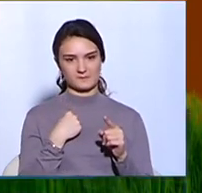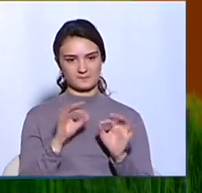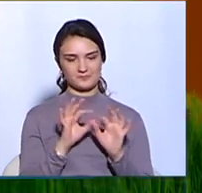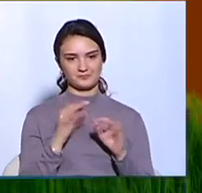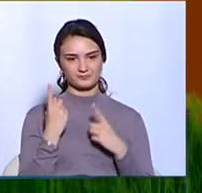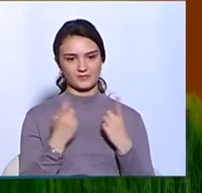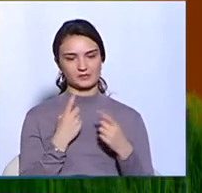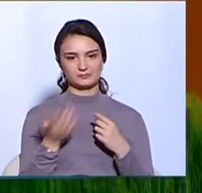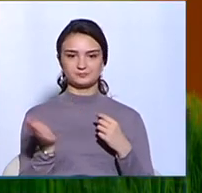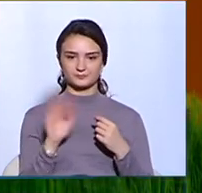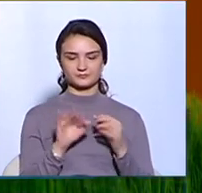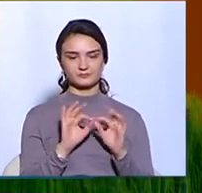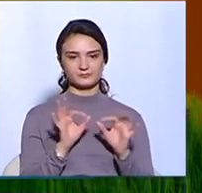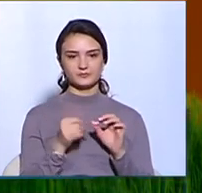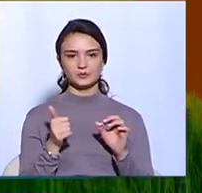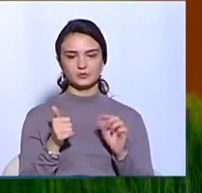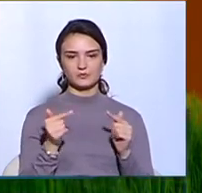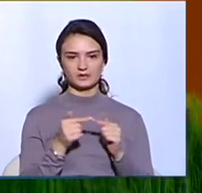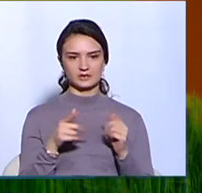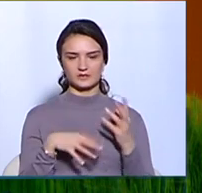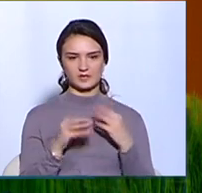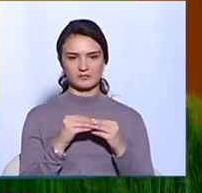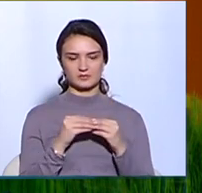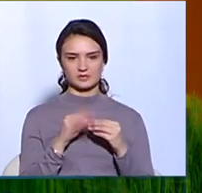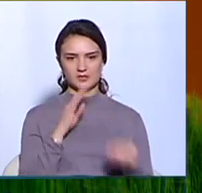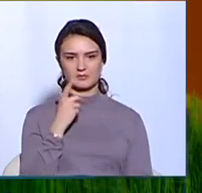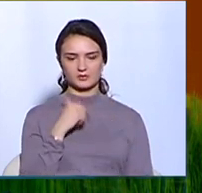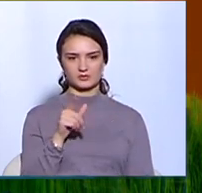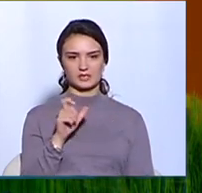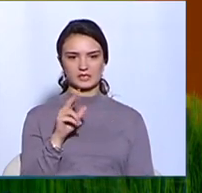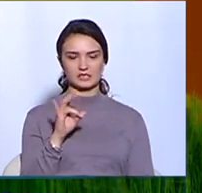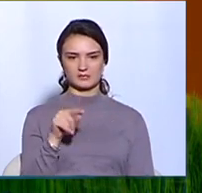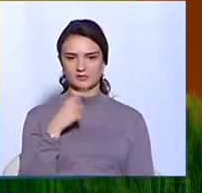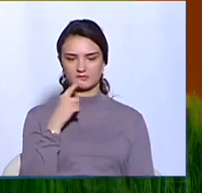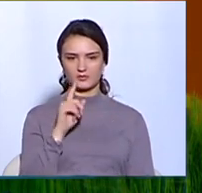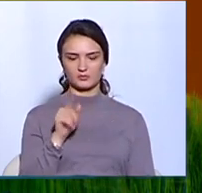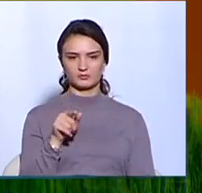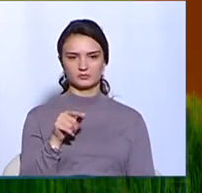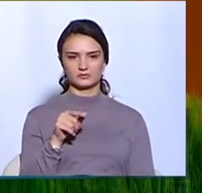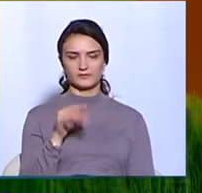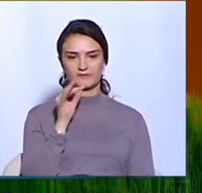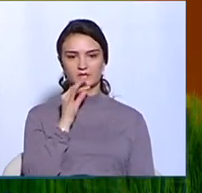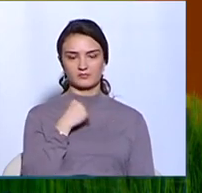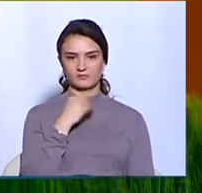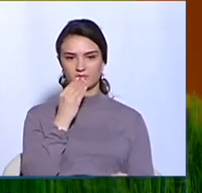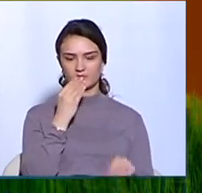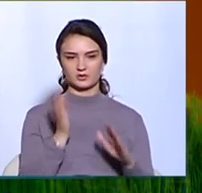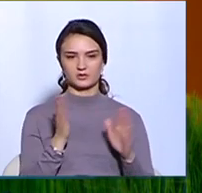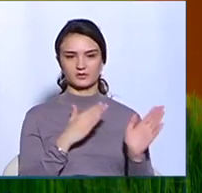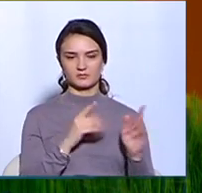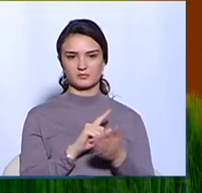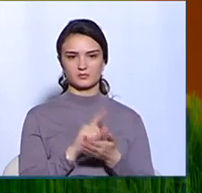გაგიზიარეთ ინფორმაცია. მოდით თქვათ, როგორ ვადგენთ ამ ყველაფერს? ქალბატონმა ელენემ ბრძანა, ვიდრე მე კვების ბლოკში